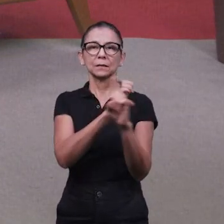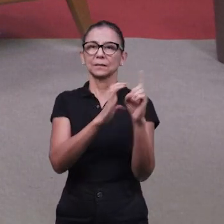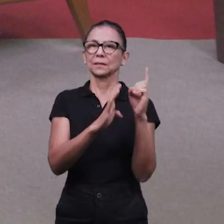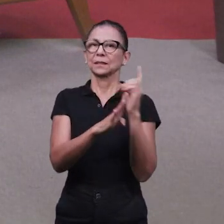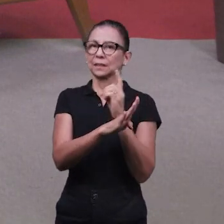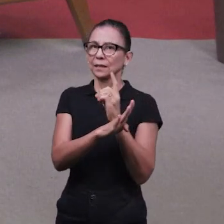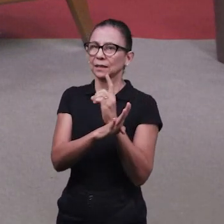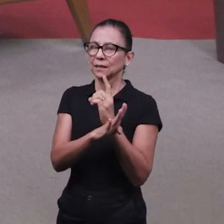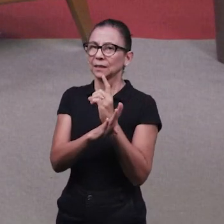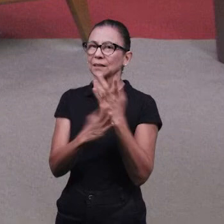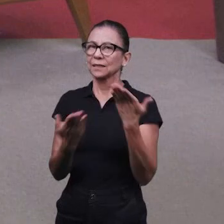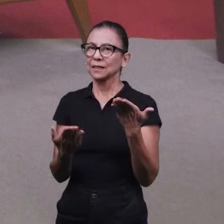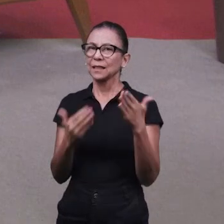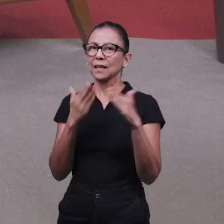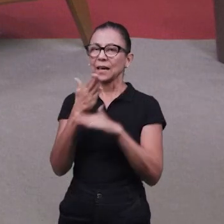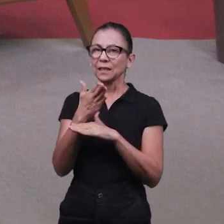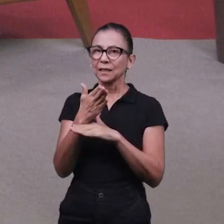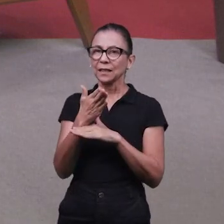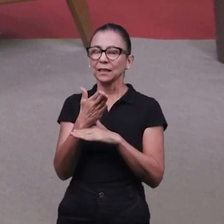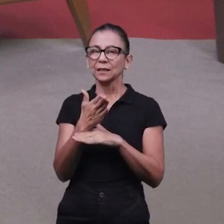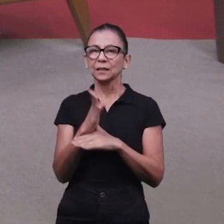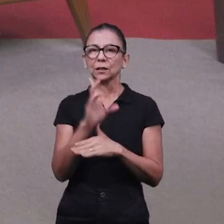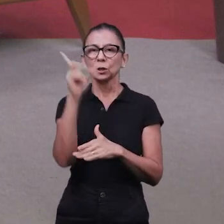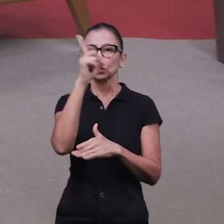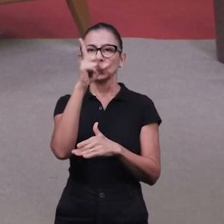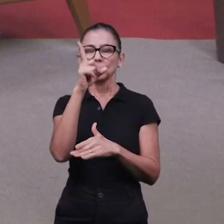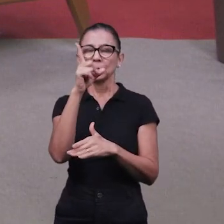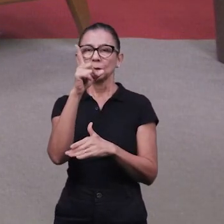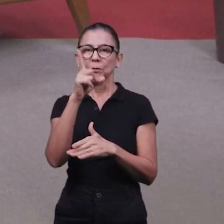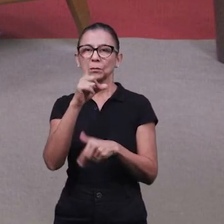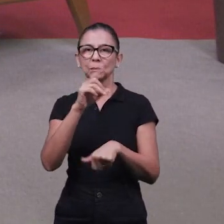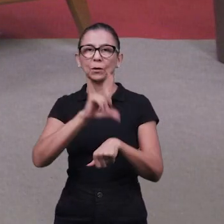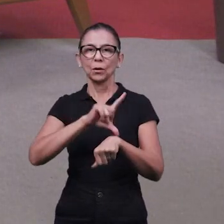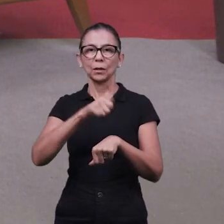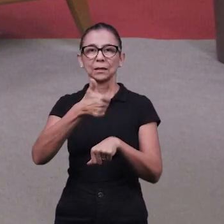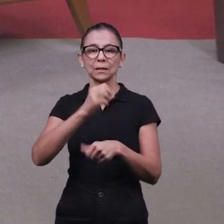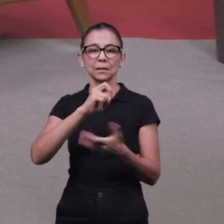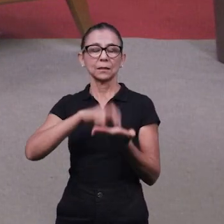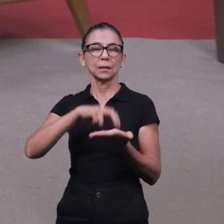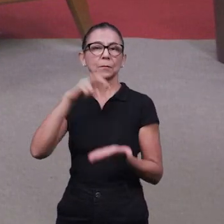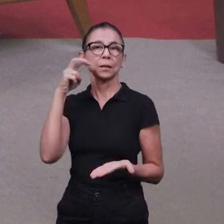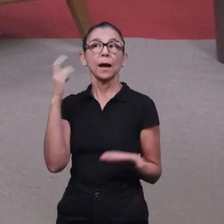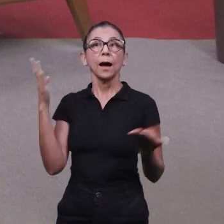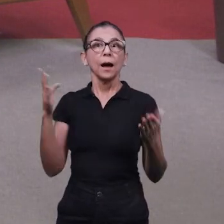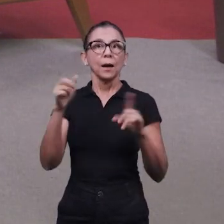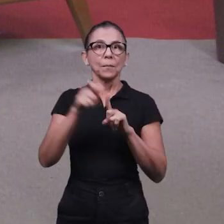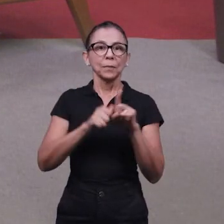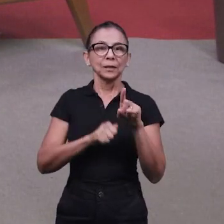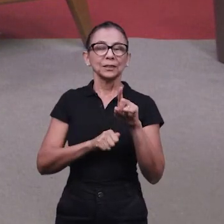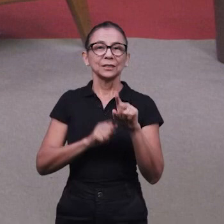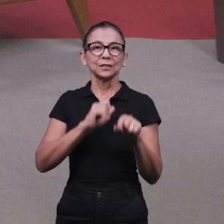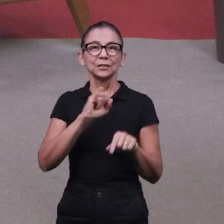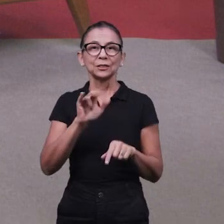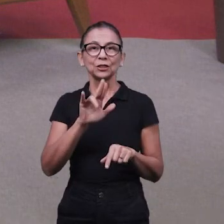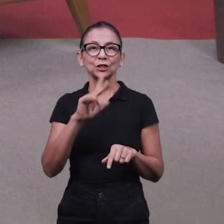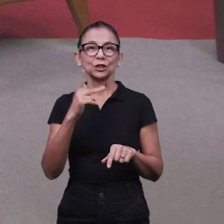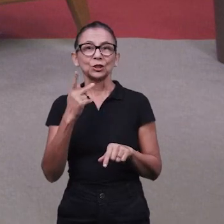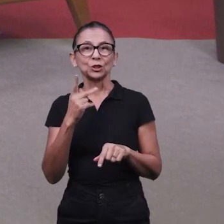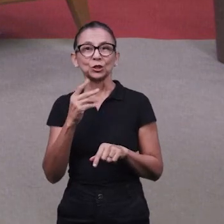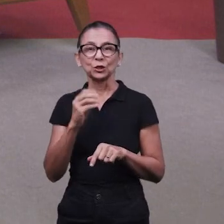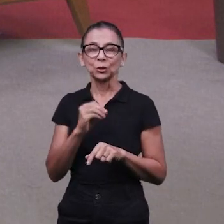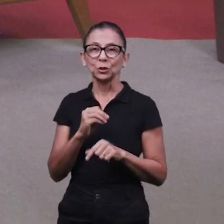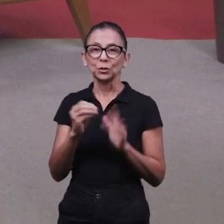Une parmi elles, c'est spécial, l'école biblique dominicale, qui est diffusée tous les dimanches à 10h du matin. Et à partir de ce mois de